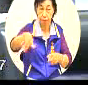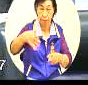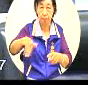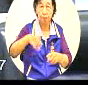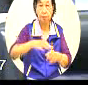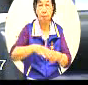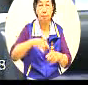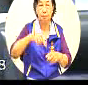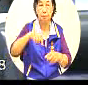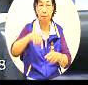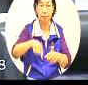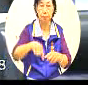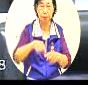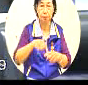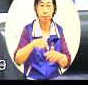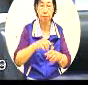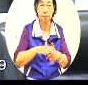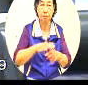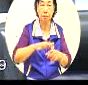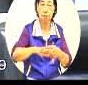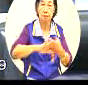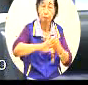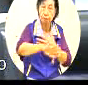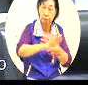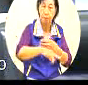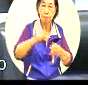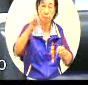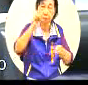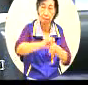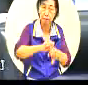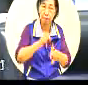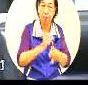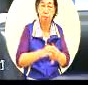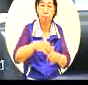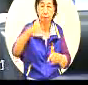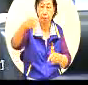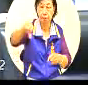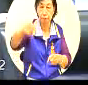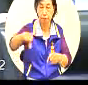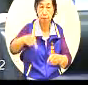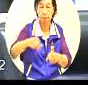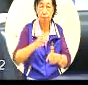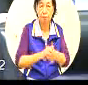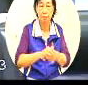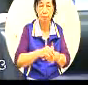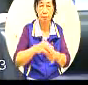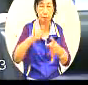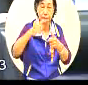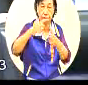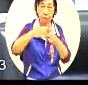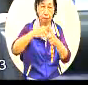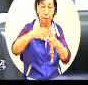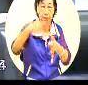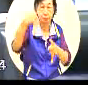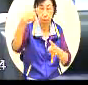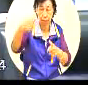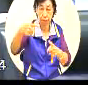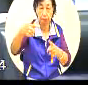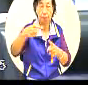九度，一度9元加5元，就是说它一度变成平均要多少，